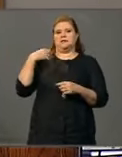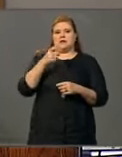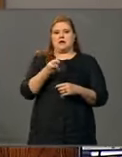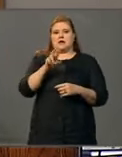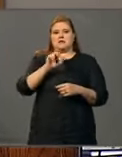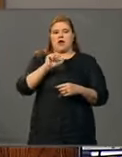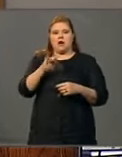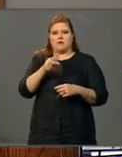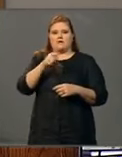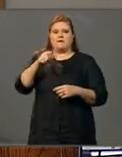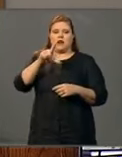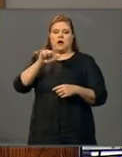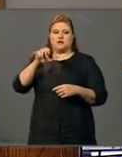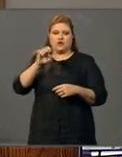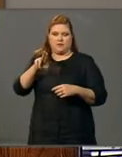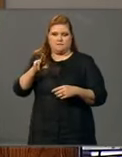8.